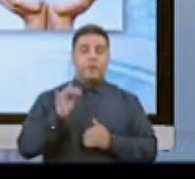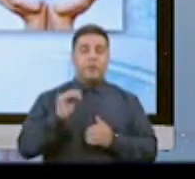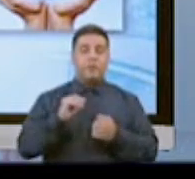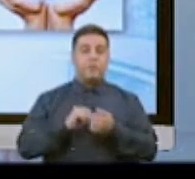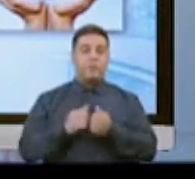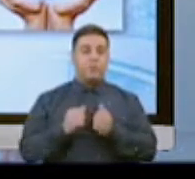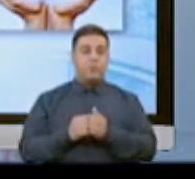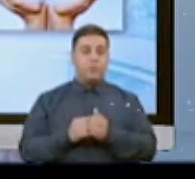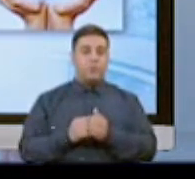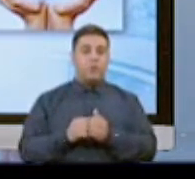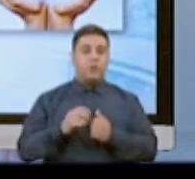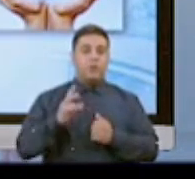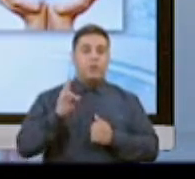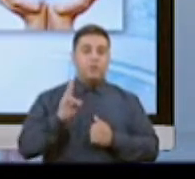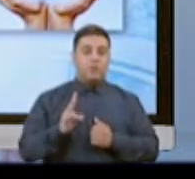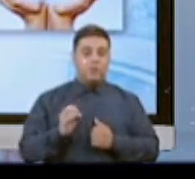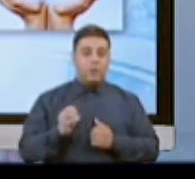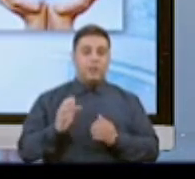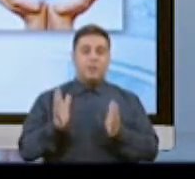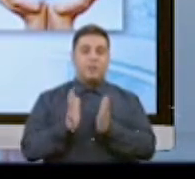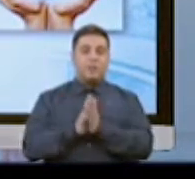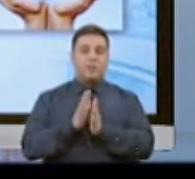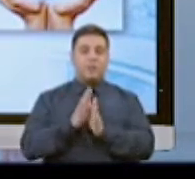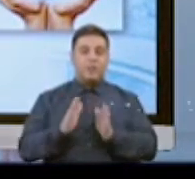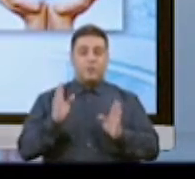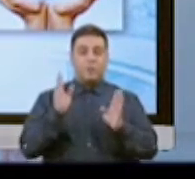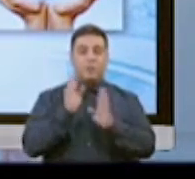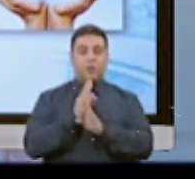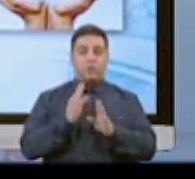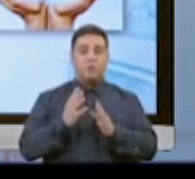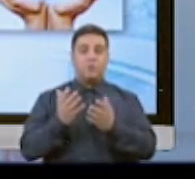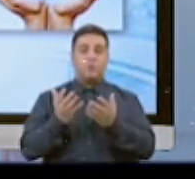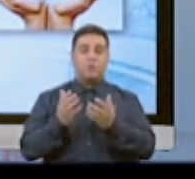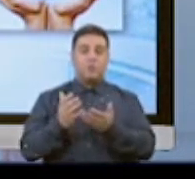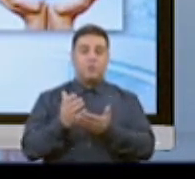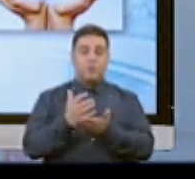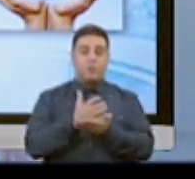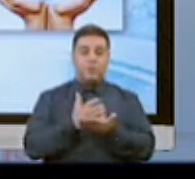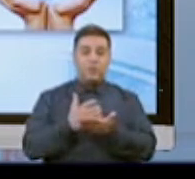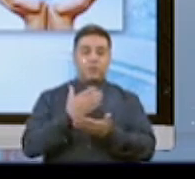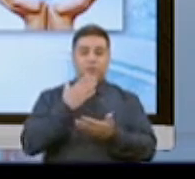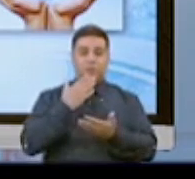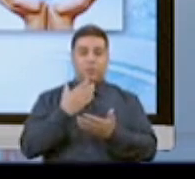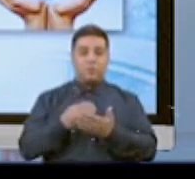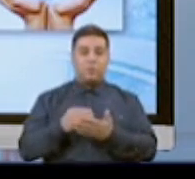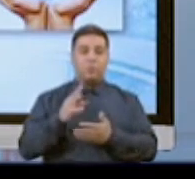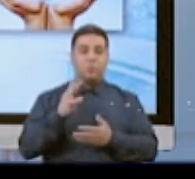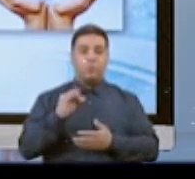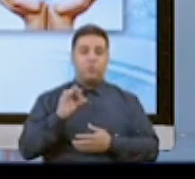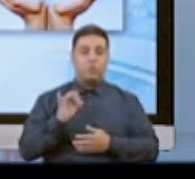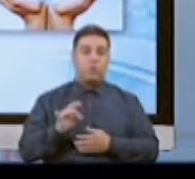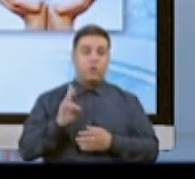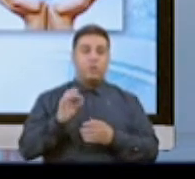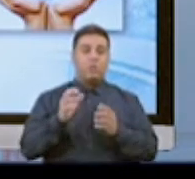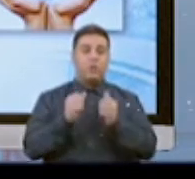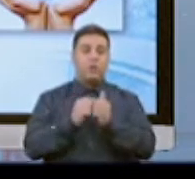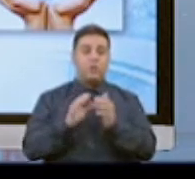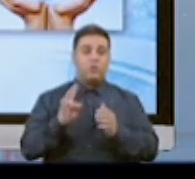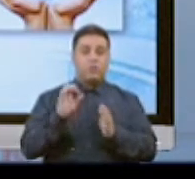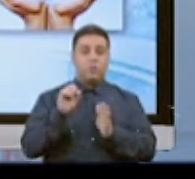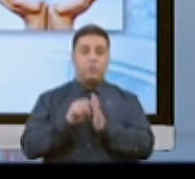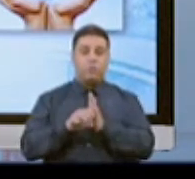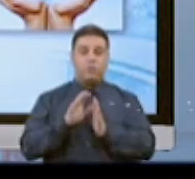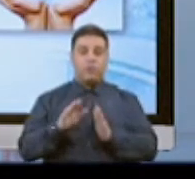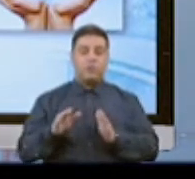запомним. Не загрязняйте природу, забирайте с собой мусор. Не ловите, не убивайте